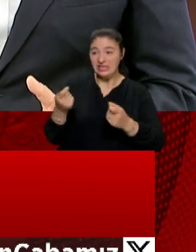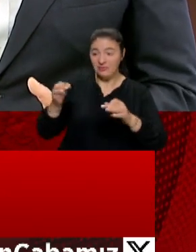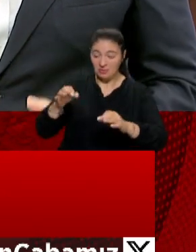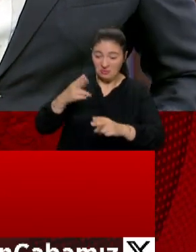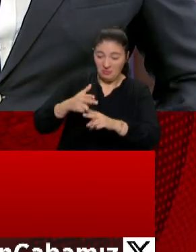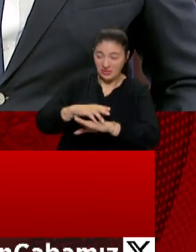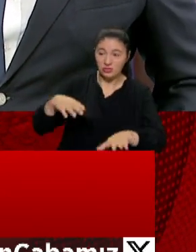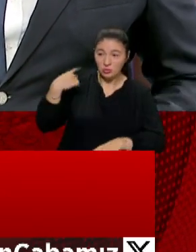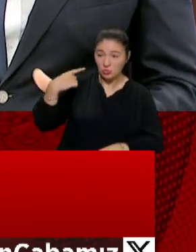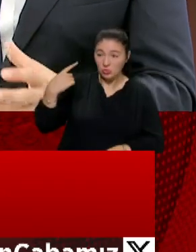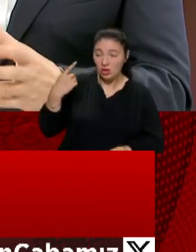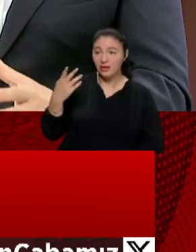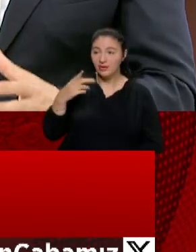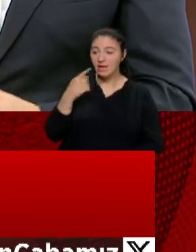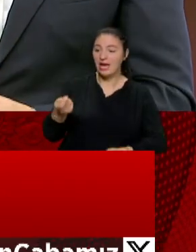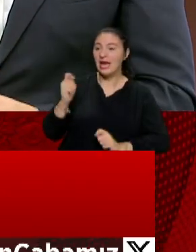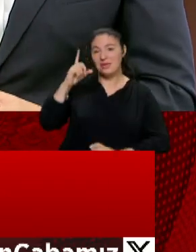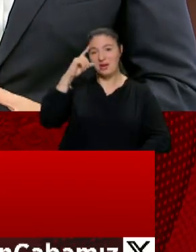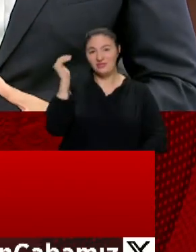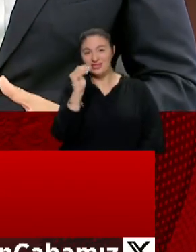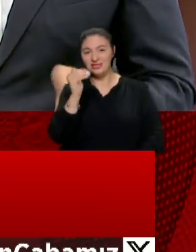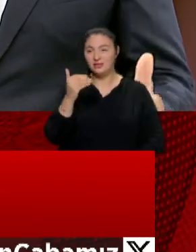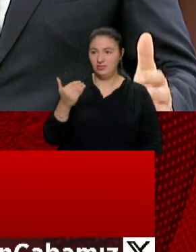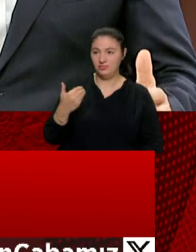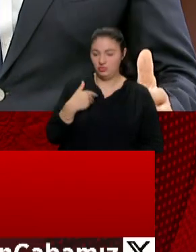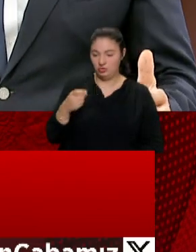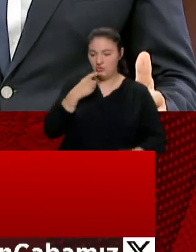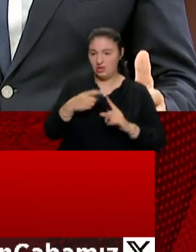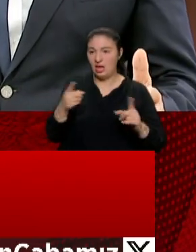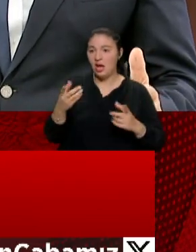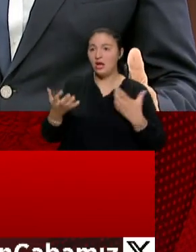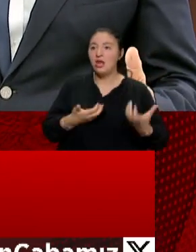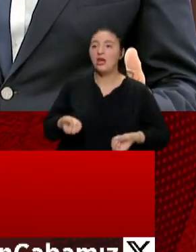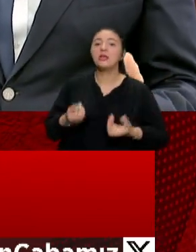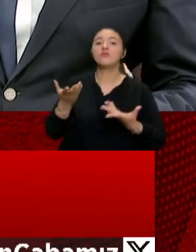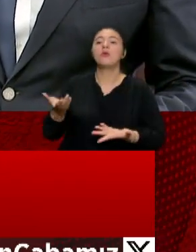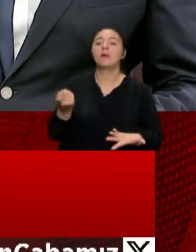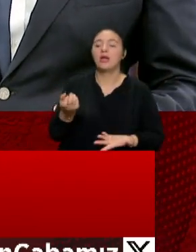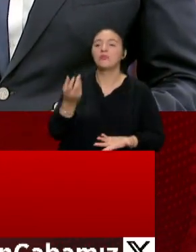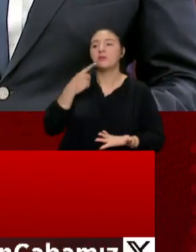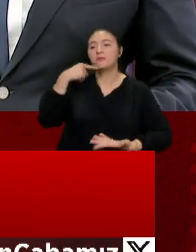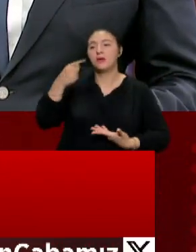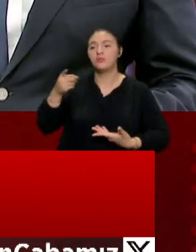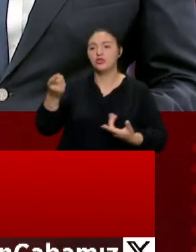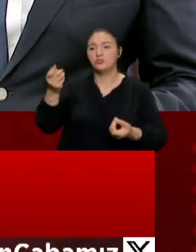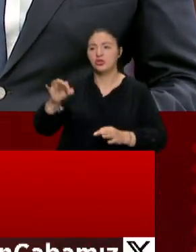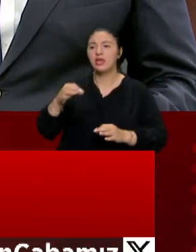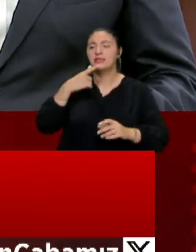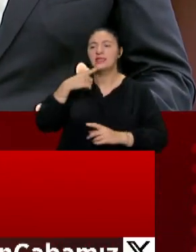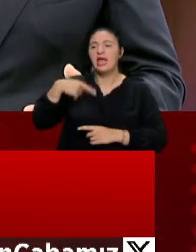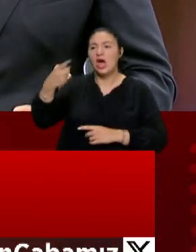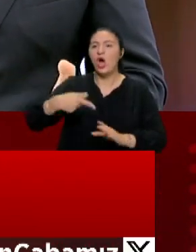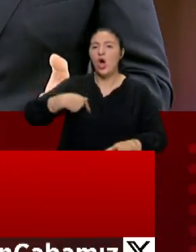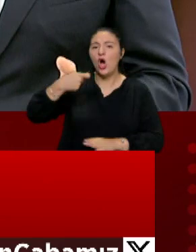düşünüyoruz dedik ki krediye başvuralım Yani bizim bu seneki kaynaklarımız yetmiyor buna Seneye nasıl olsa bu devreye girecek seneye